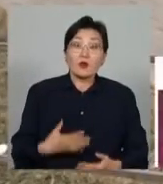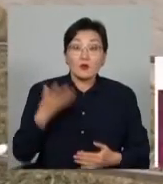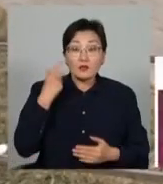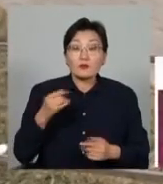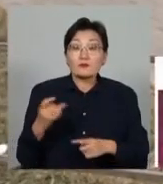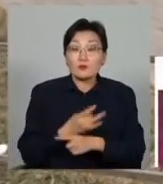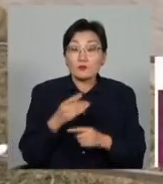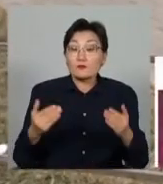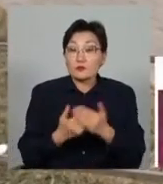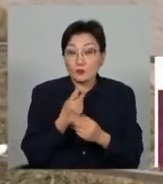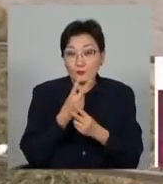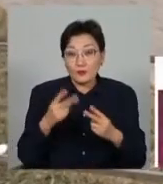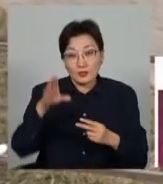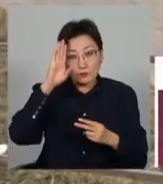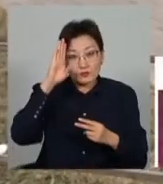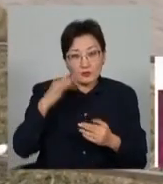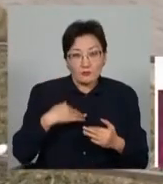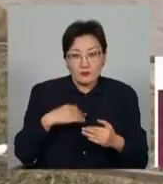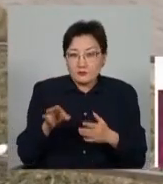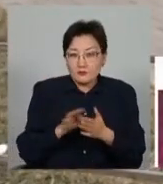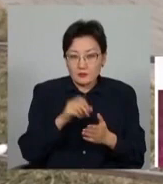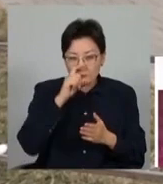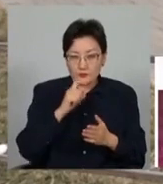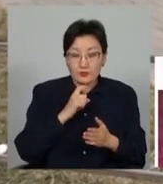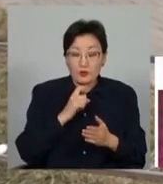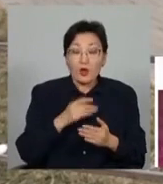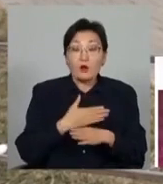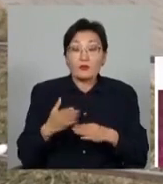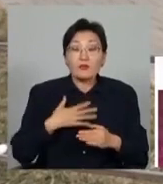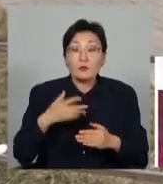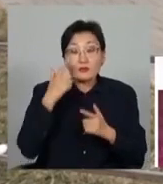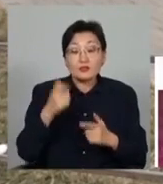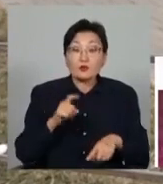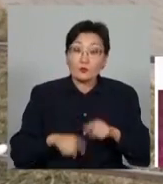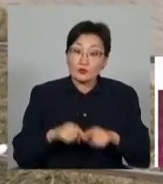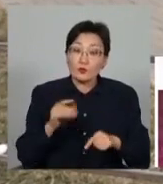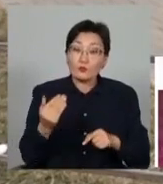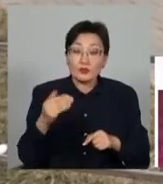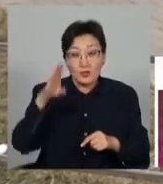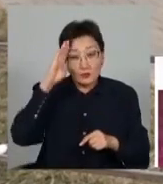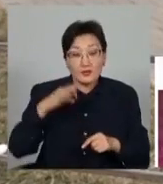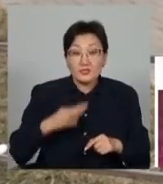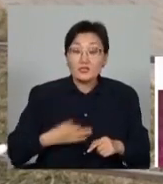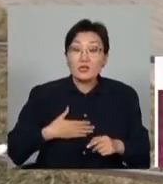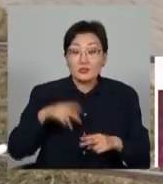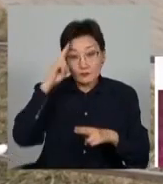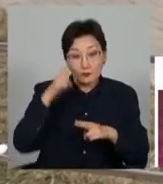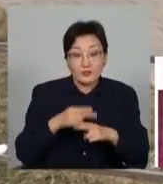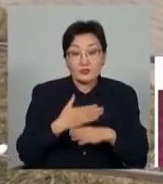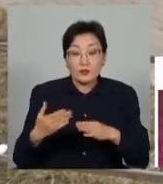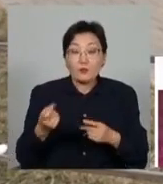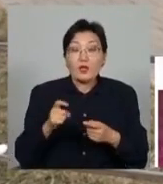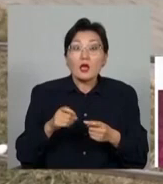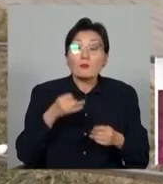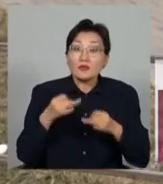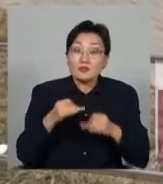мы впервые в новостях увидели Танирбергена, мы не сразу его узнали. Но потом нам сообщили родственники, что он сын нашего брата. После мы сразу же связались